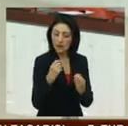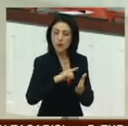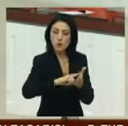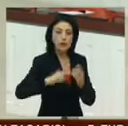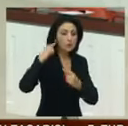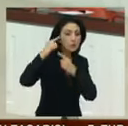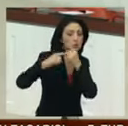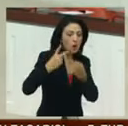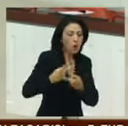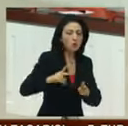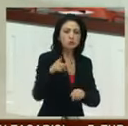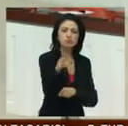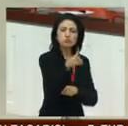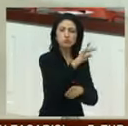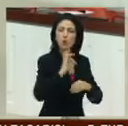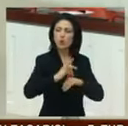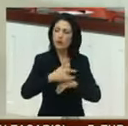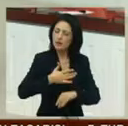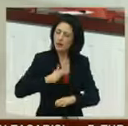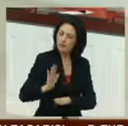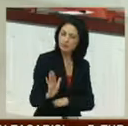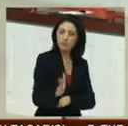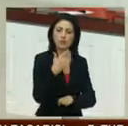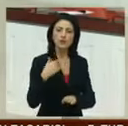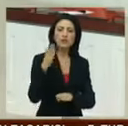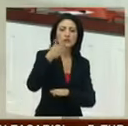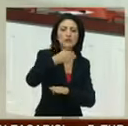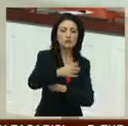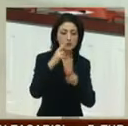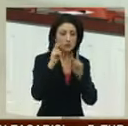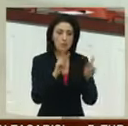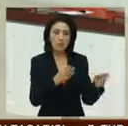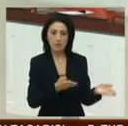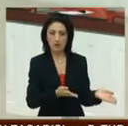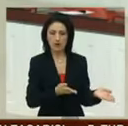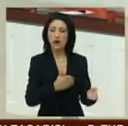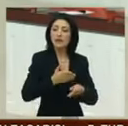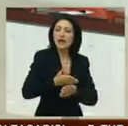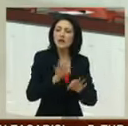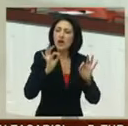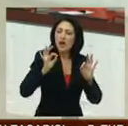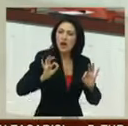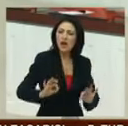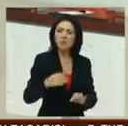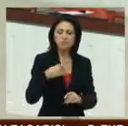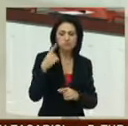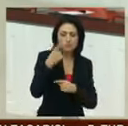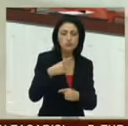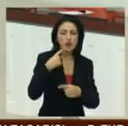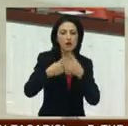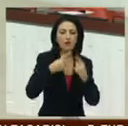yönetildiğini düşündükleri özgür ülkelere canları pahasına akması gerçeğine bakın. Gerçek her zaman hamasetten